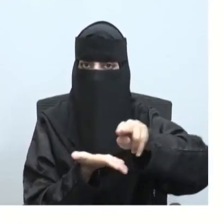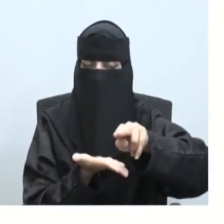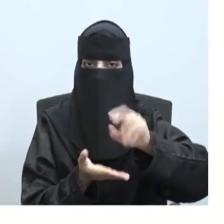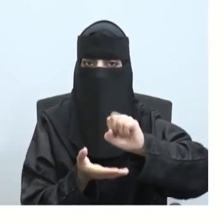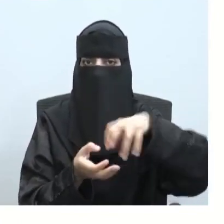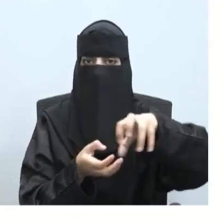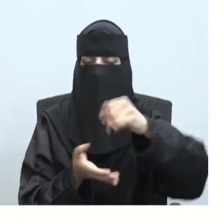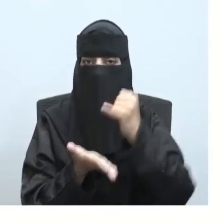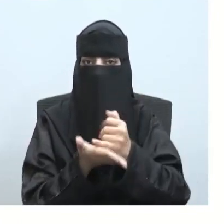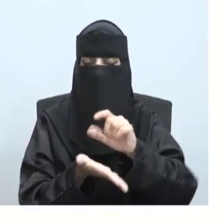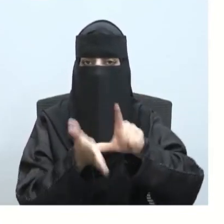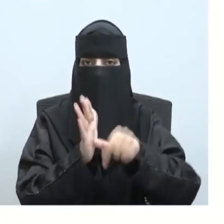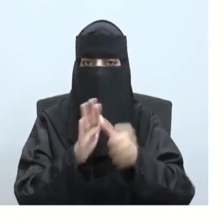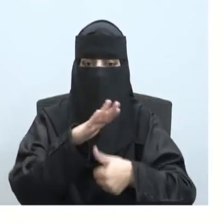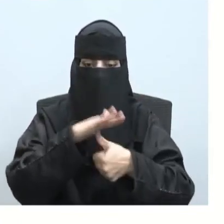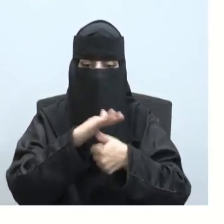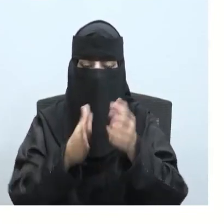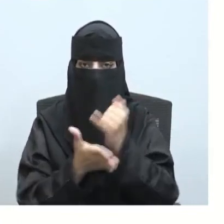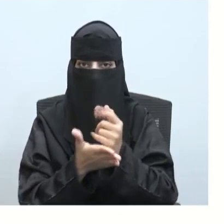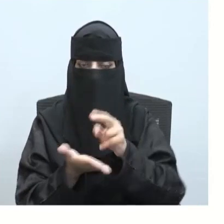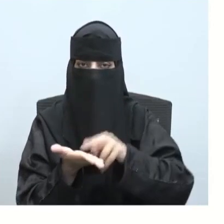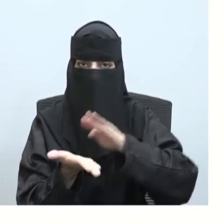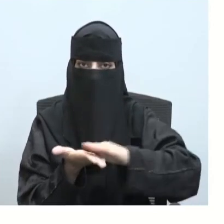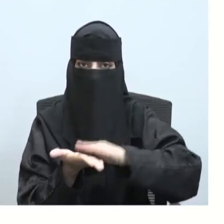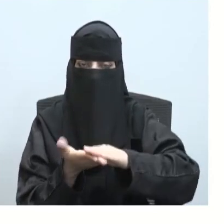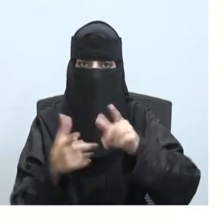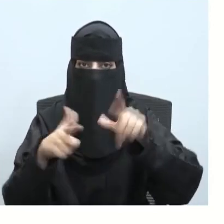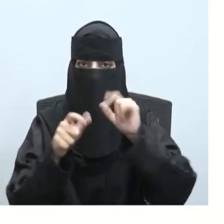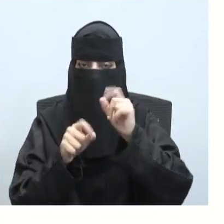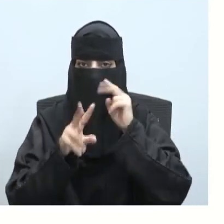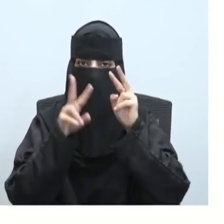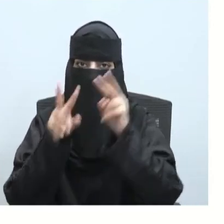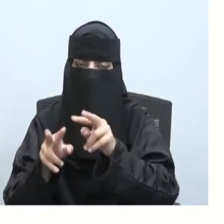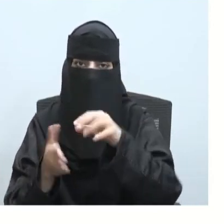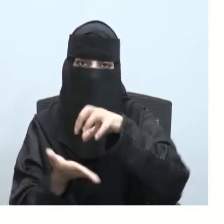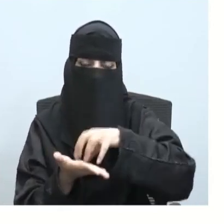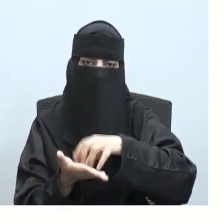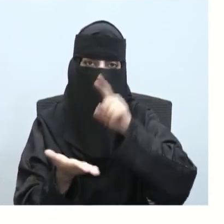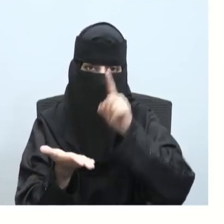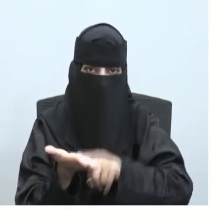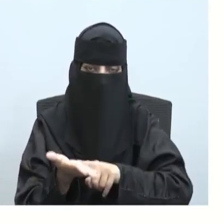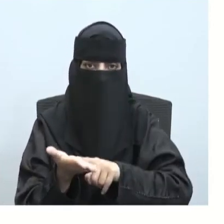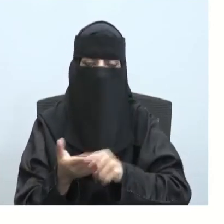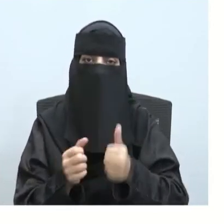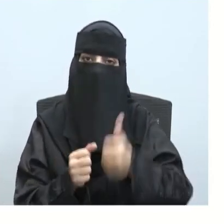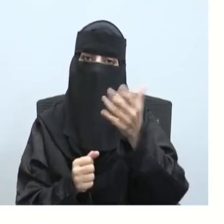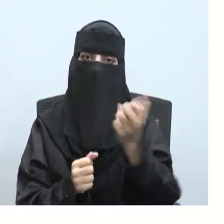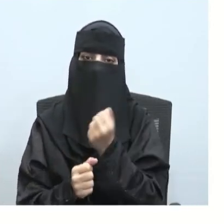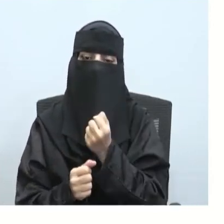وحدة المتحكم الرئيسة، والتي ستطبع رسالة إعلامية تفيد بأن طلب القطاع قد تم تلبيته.